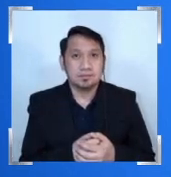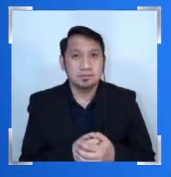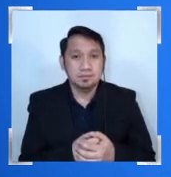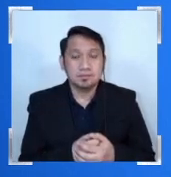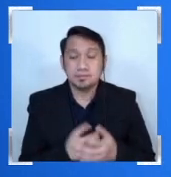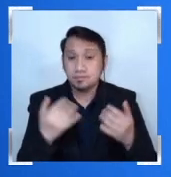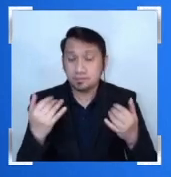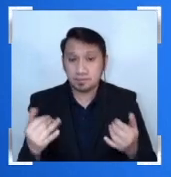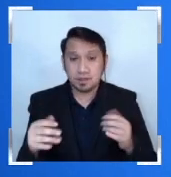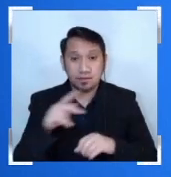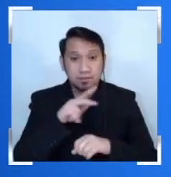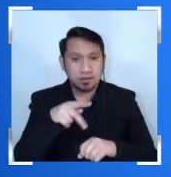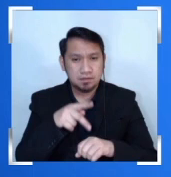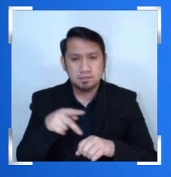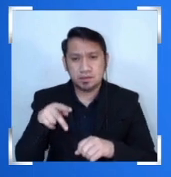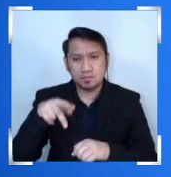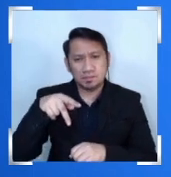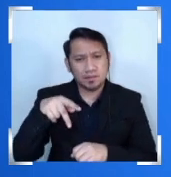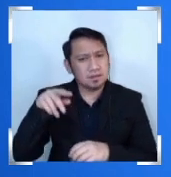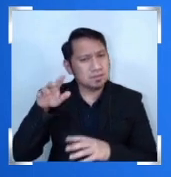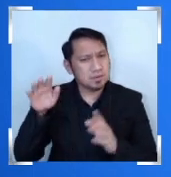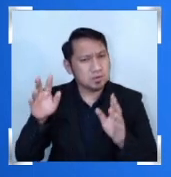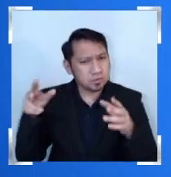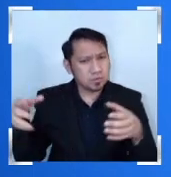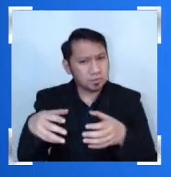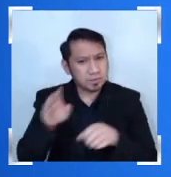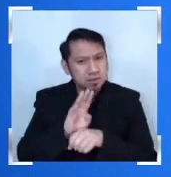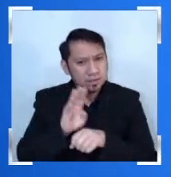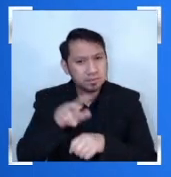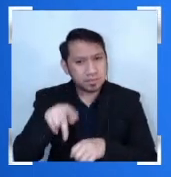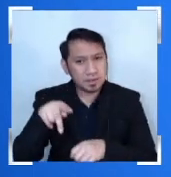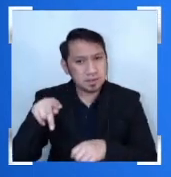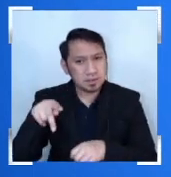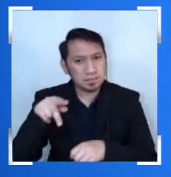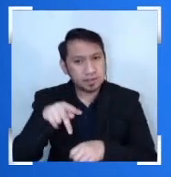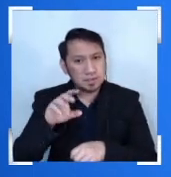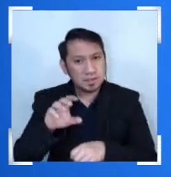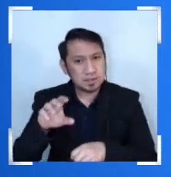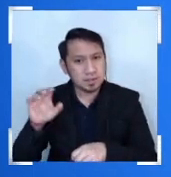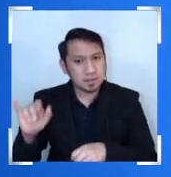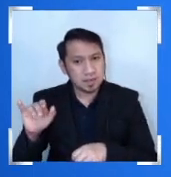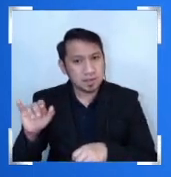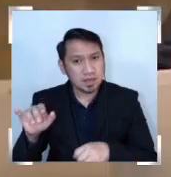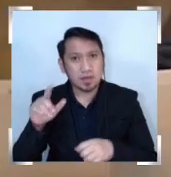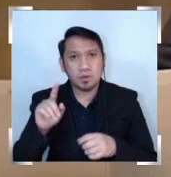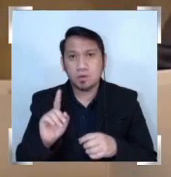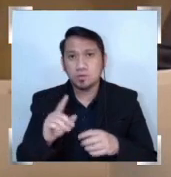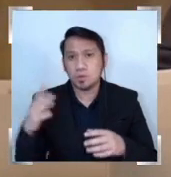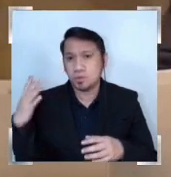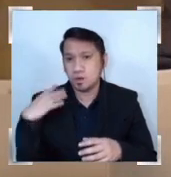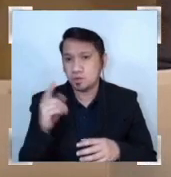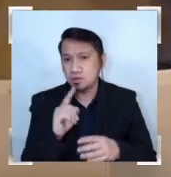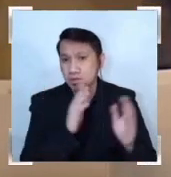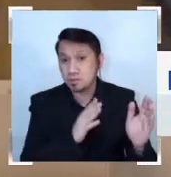of Commerce and Industry o PCCI, mas mainam na hintayin ng publiko kung ano ang ilalatag na plano ng susunod na administrasyon. Ayon